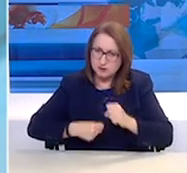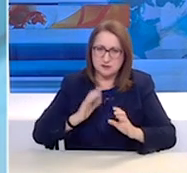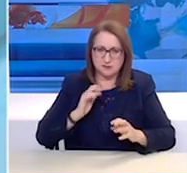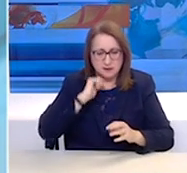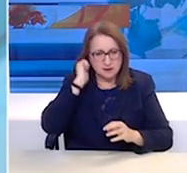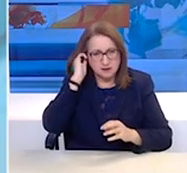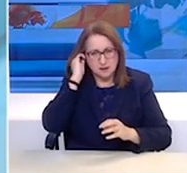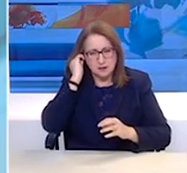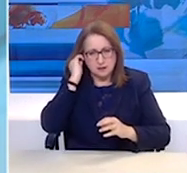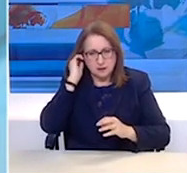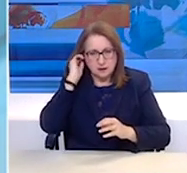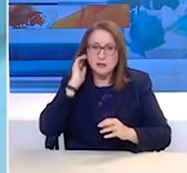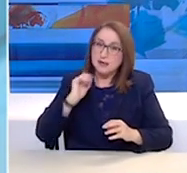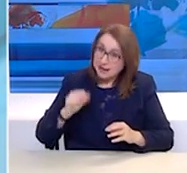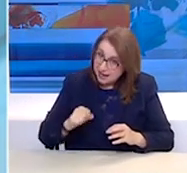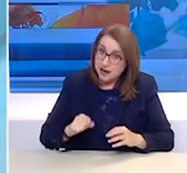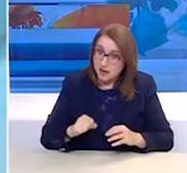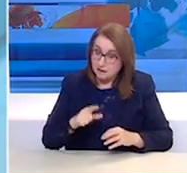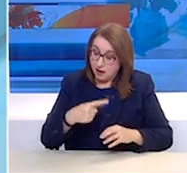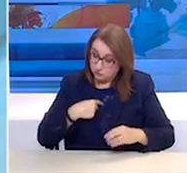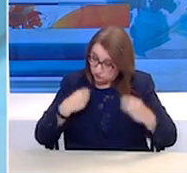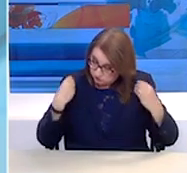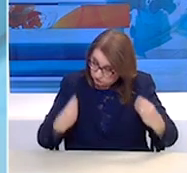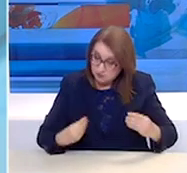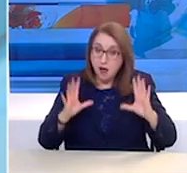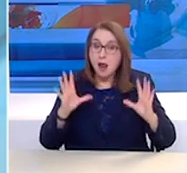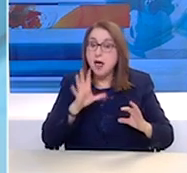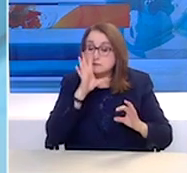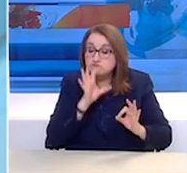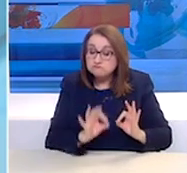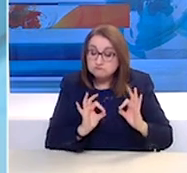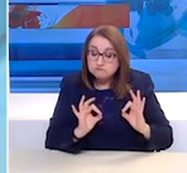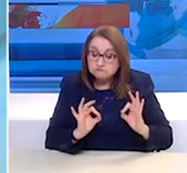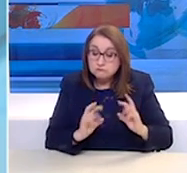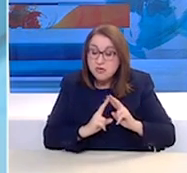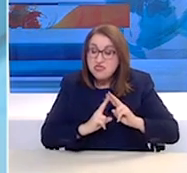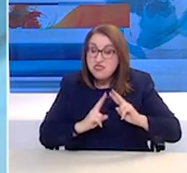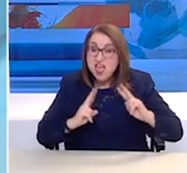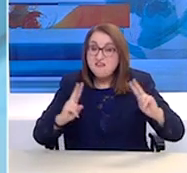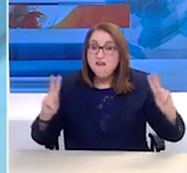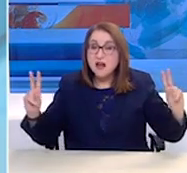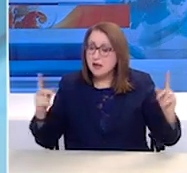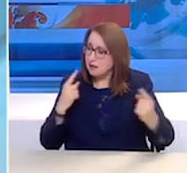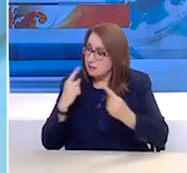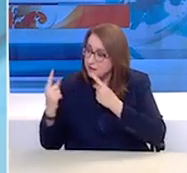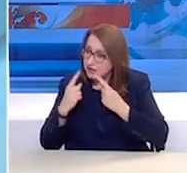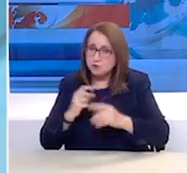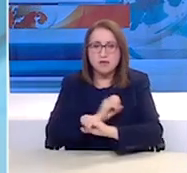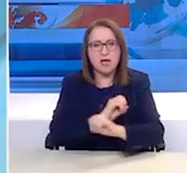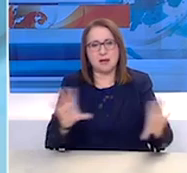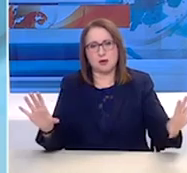ρεαλισμό και με απόλυτη διαφάνεια σε ό,τι συζητιέται, σε ό,τι αποφασιστεί. Ακόμα δεν είναι ο καιρός. Σας ευχαριστώ.